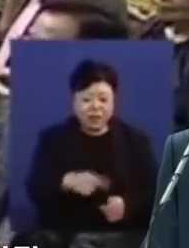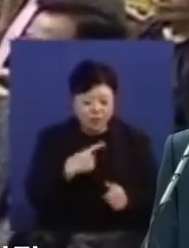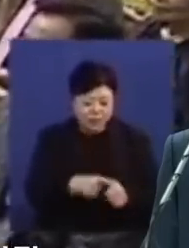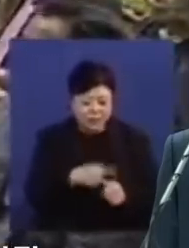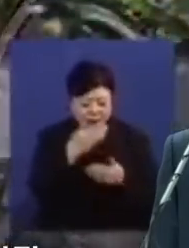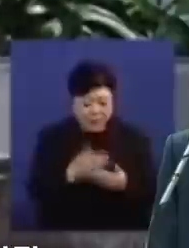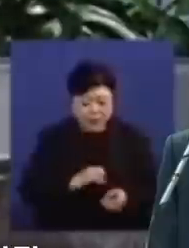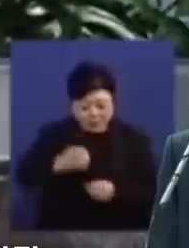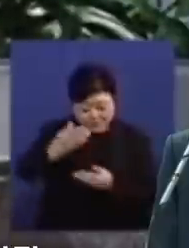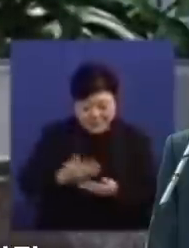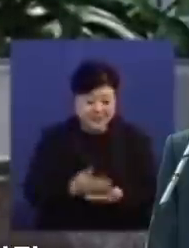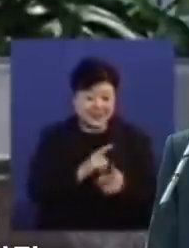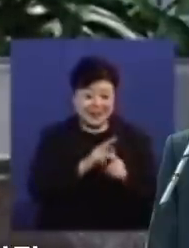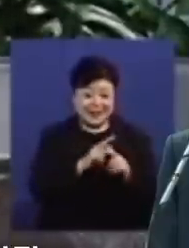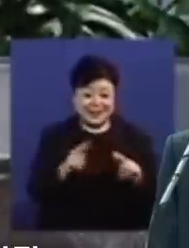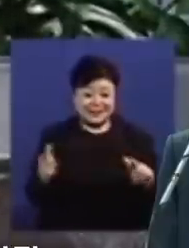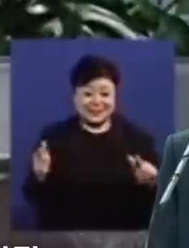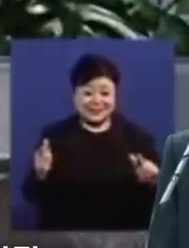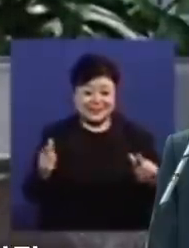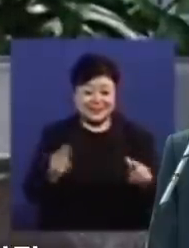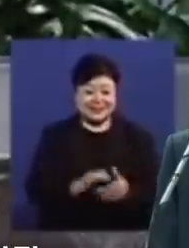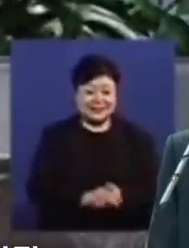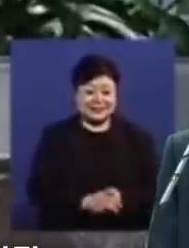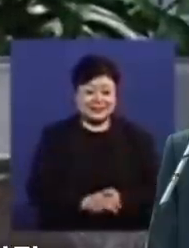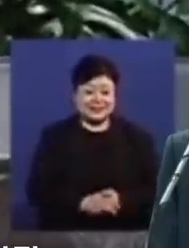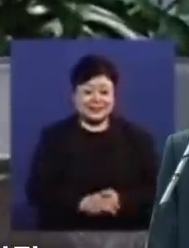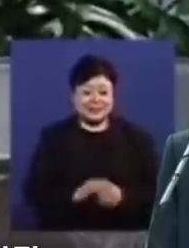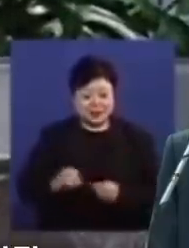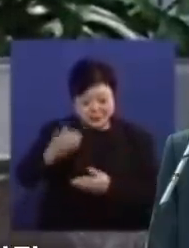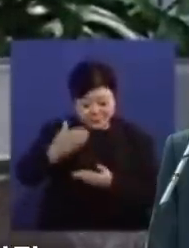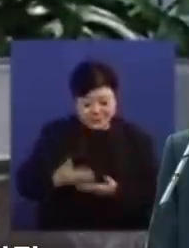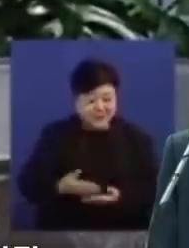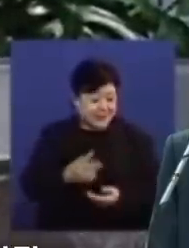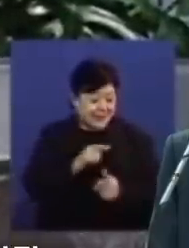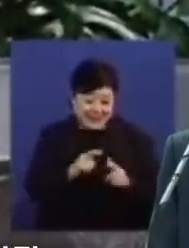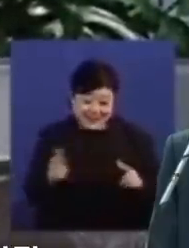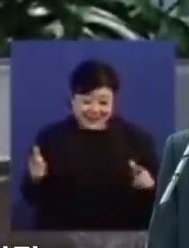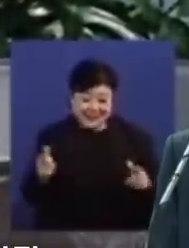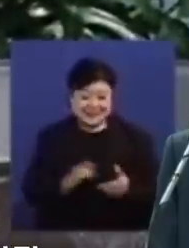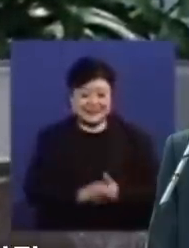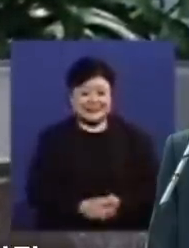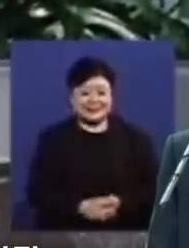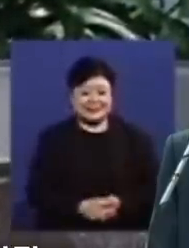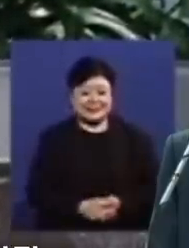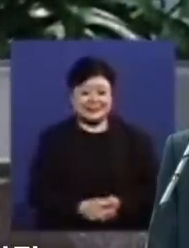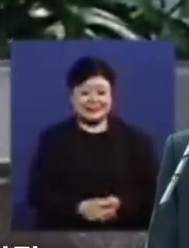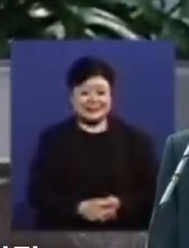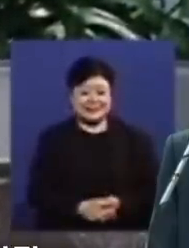받아도 버림받지 않습니다. 안 버려지는 것입니다.